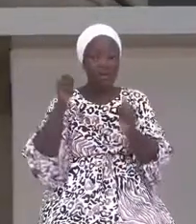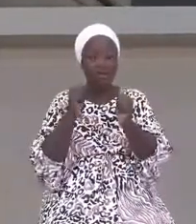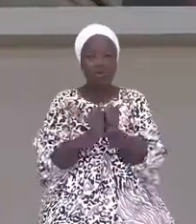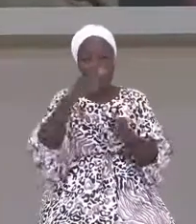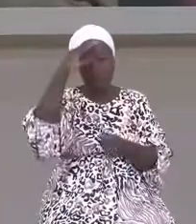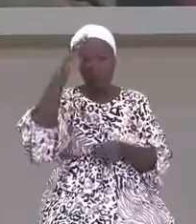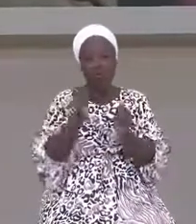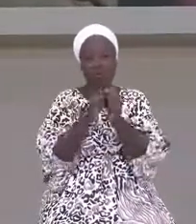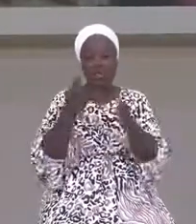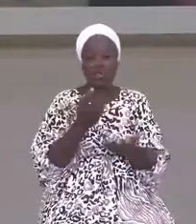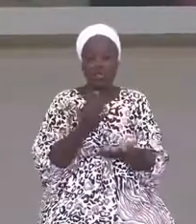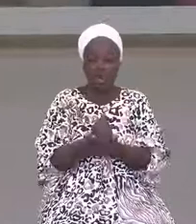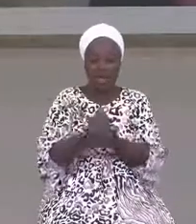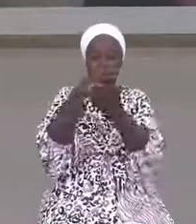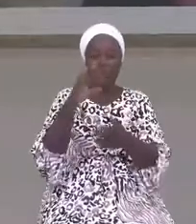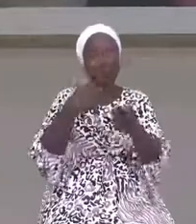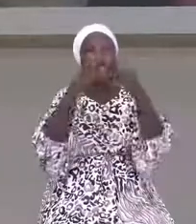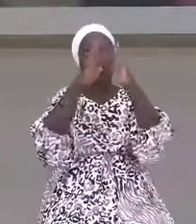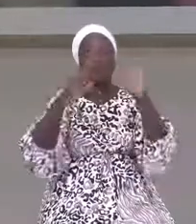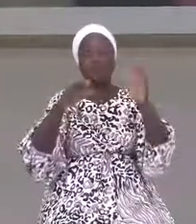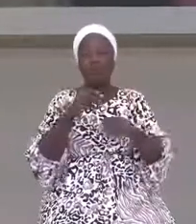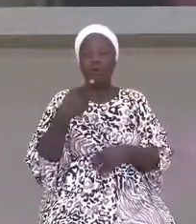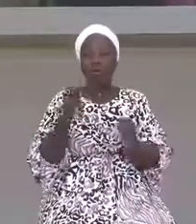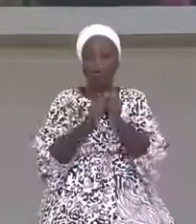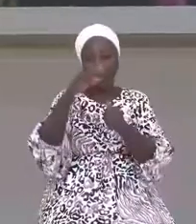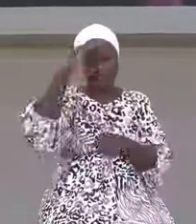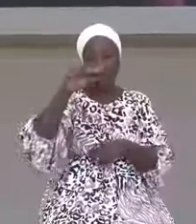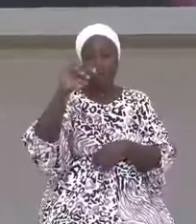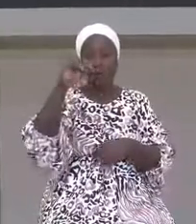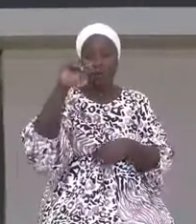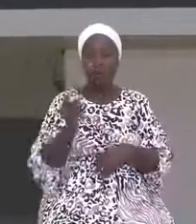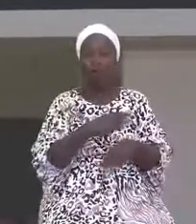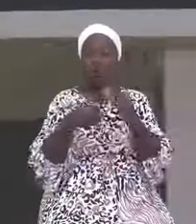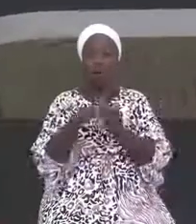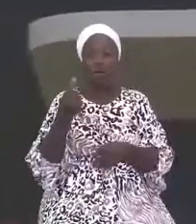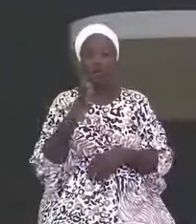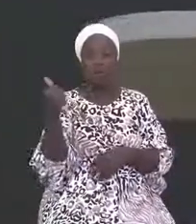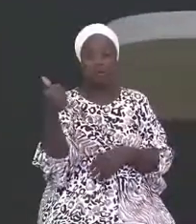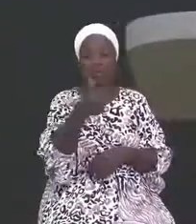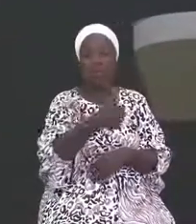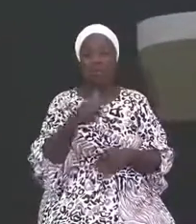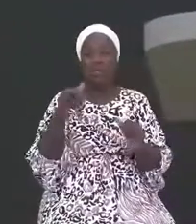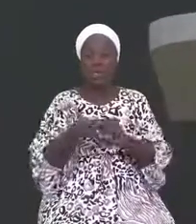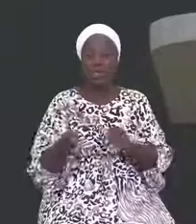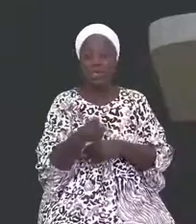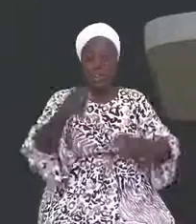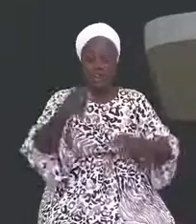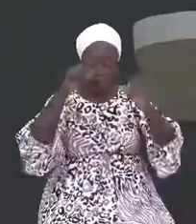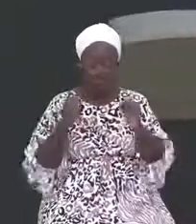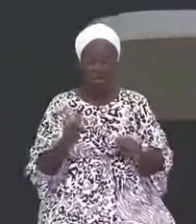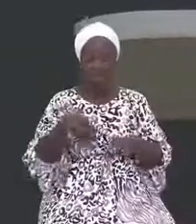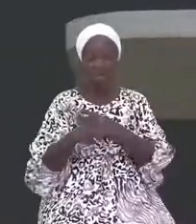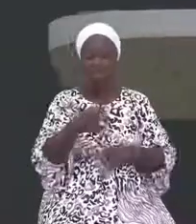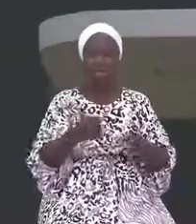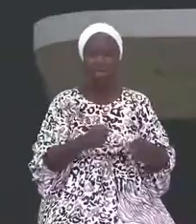sans l'aide du ciel, aux hommes, tout seuls, dans leur force, dans leur